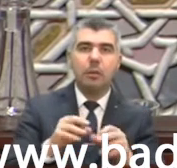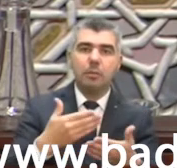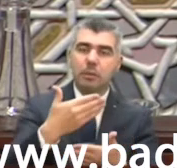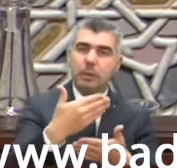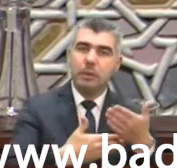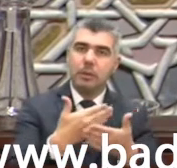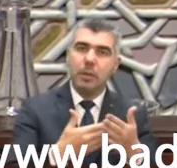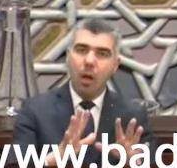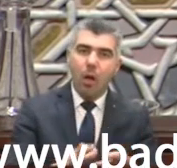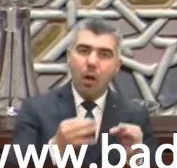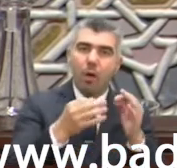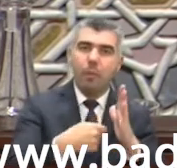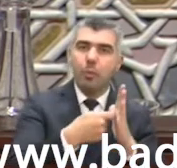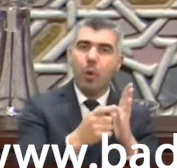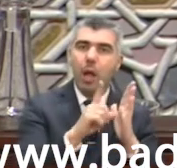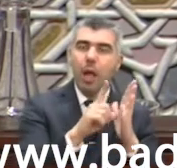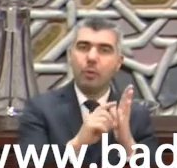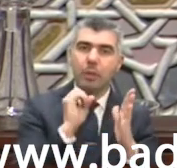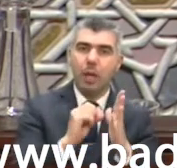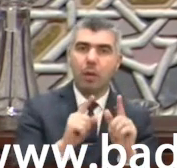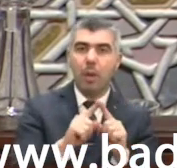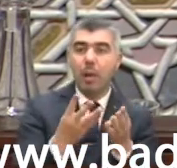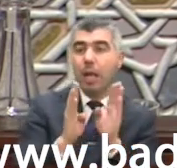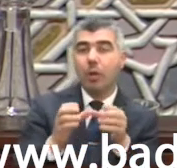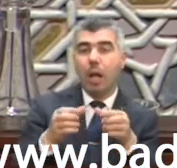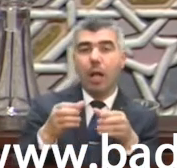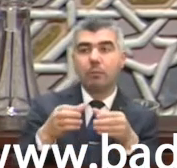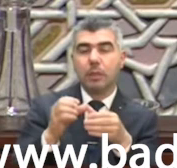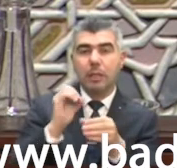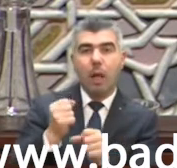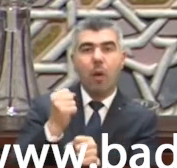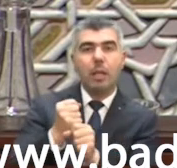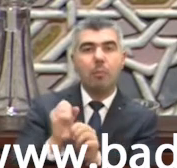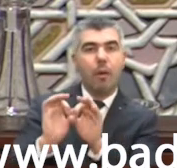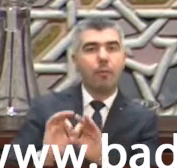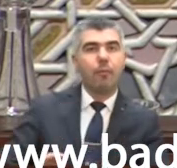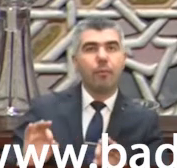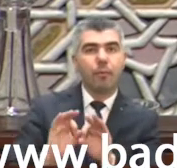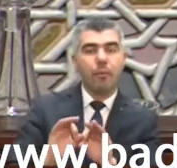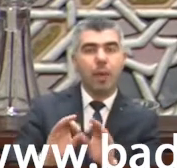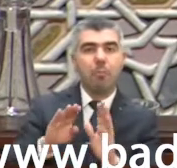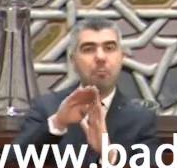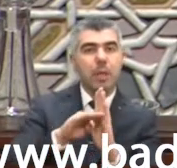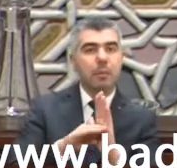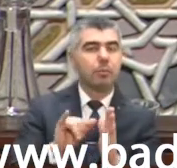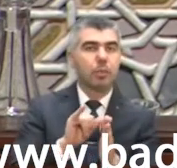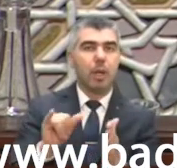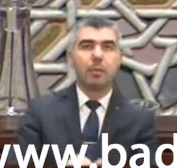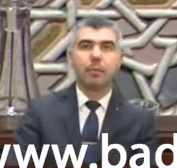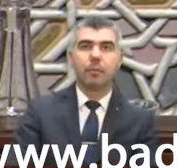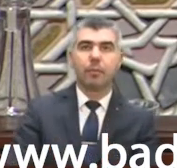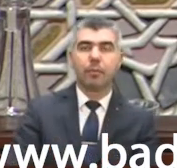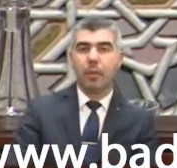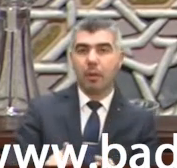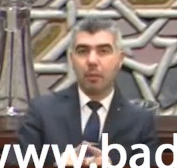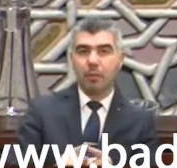المقترحات، ولكن إذا كان اللجان تتقاعس كيفاش بغيتوا المكتب ديال مجلس النواب يفرض لا الا سمحتوا رجاء. لذلك